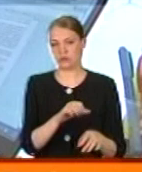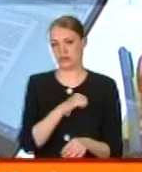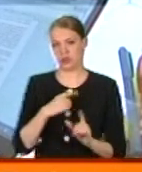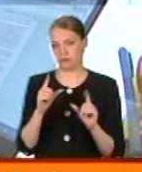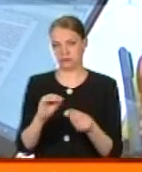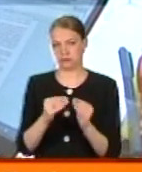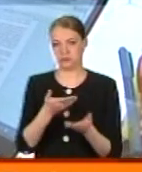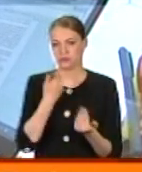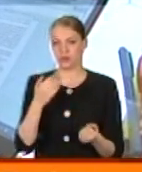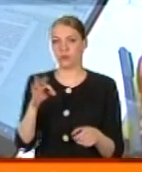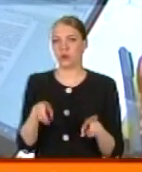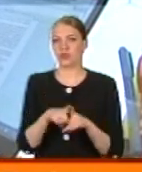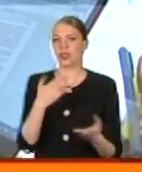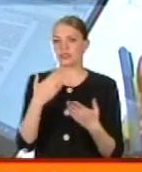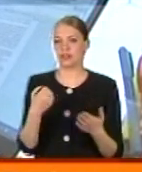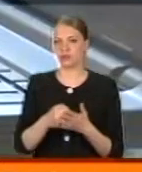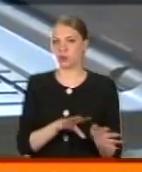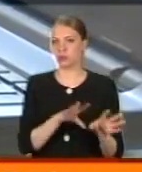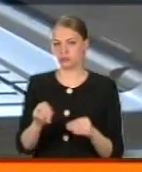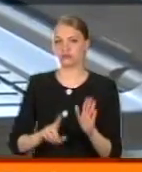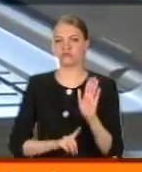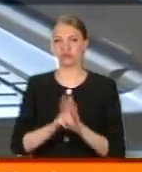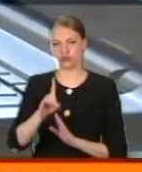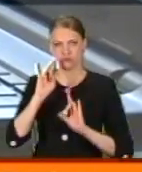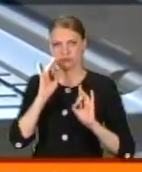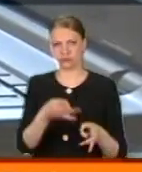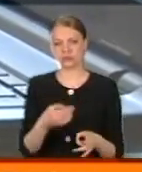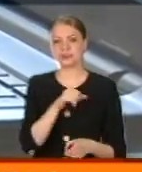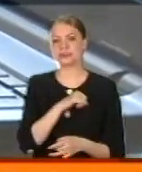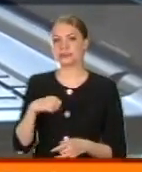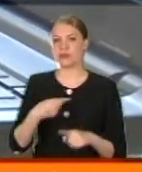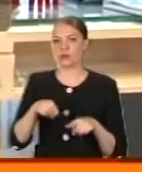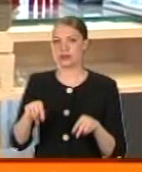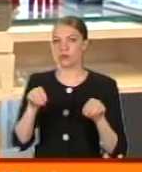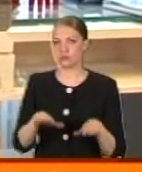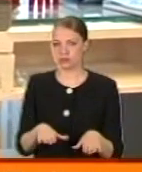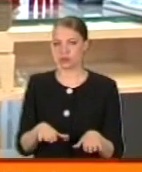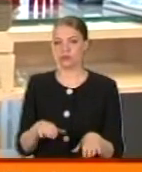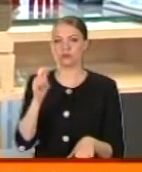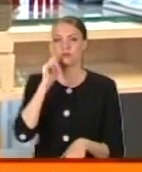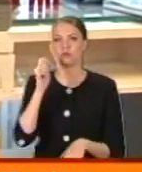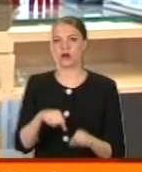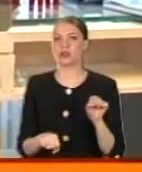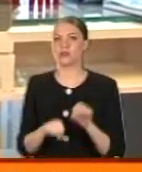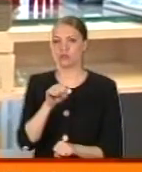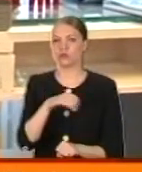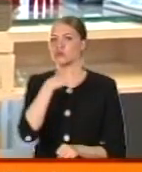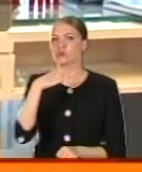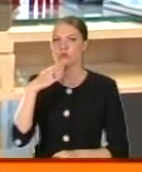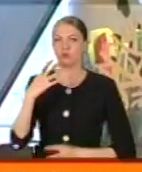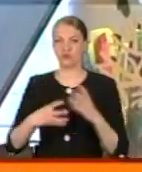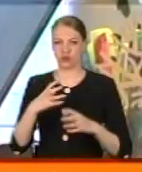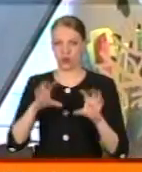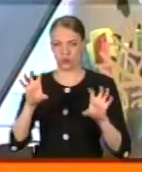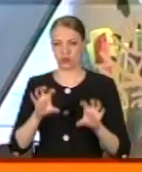Правозахисники, дізнавшись про таке ставлення до переселенців, почали бити на сполох. Самою цією постановою Україна порушує купу міжнародних